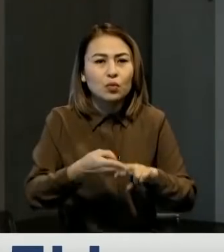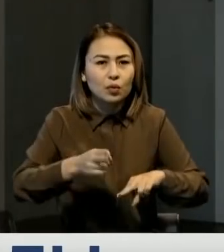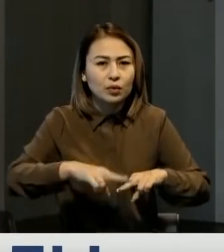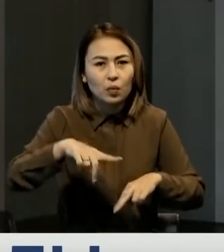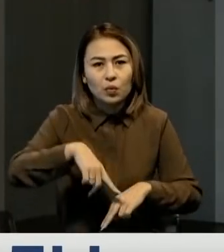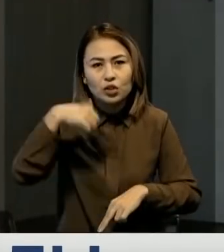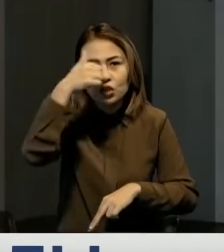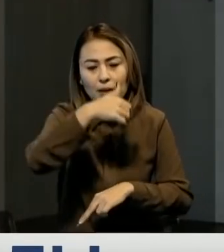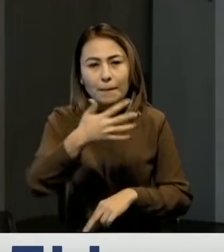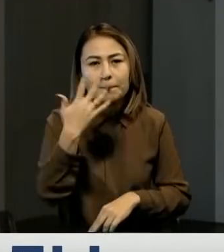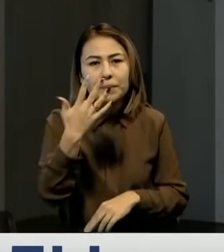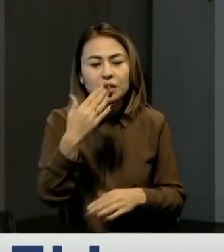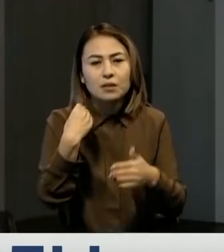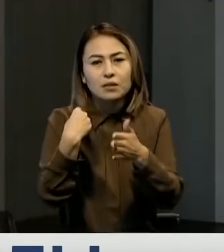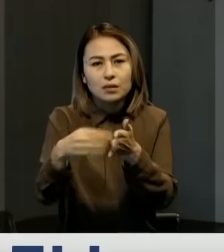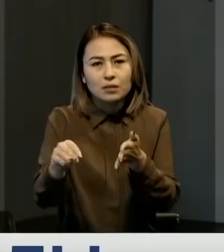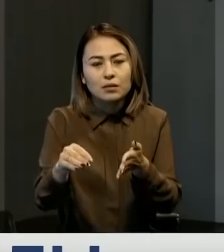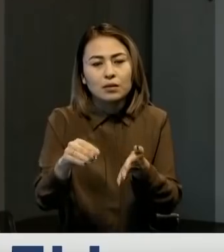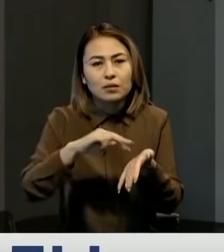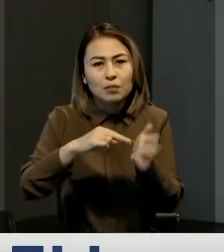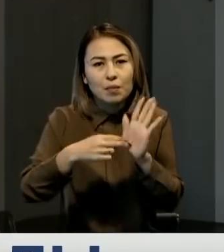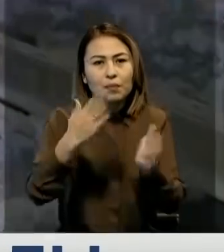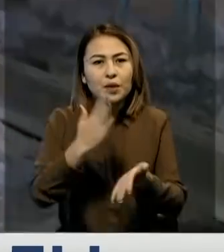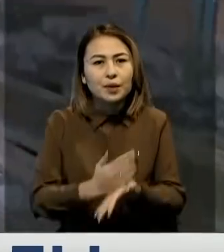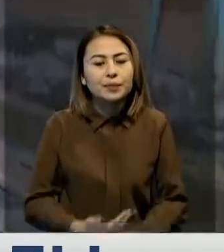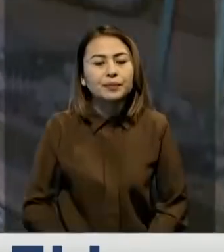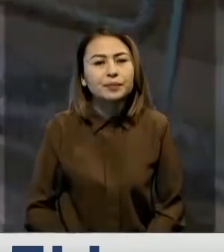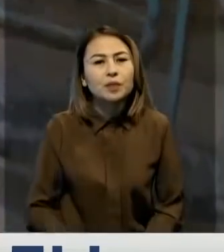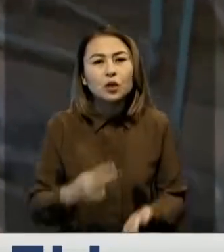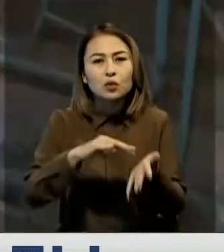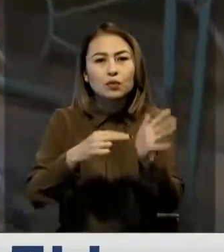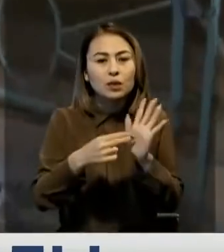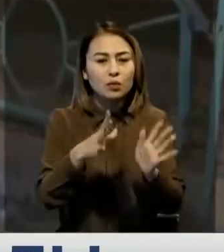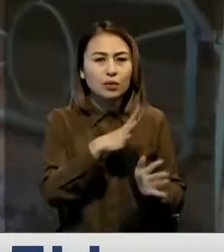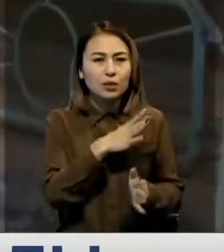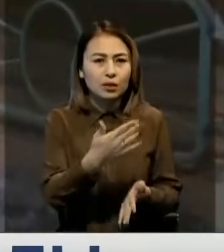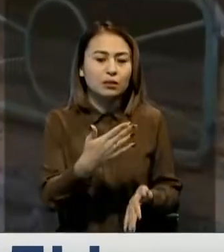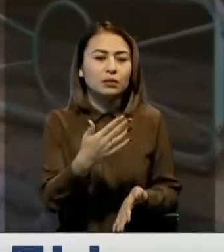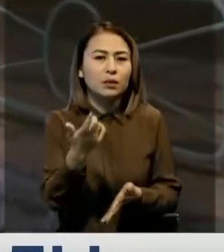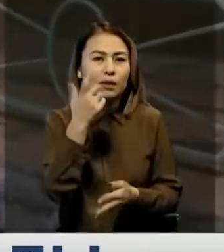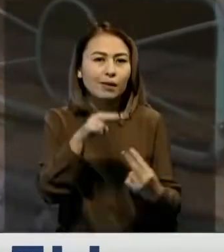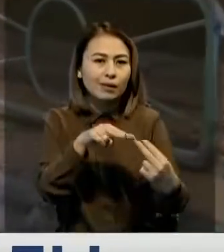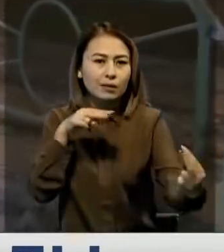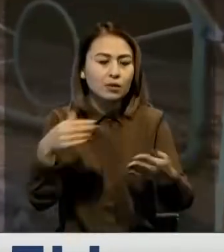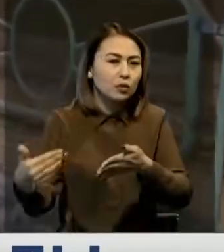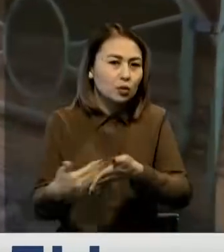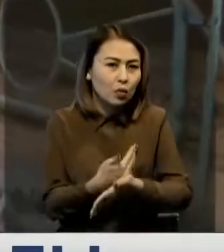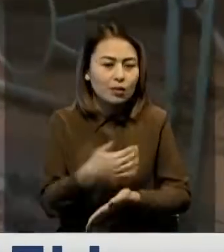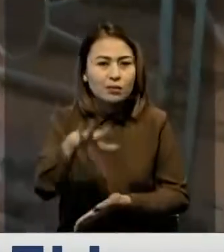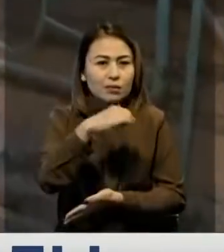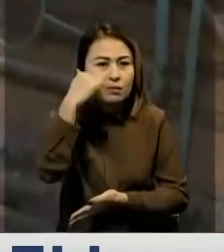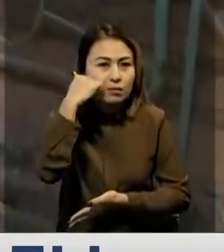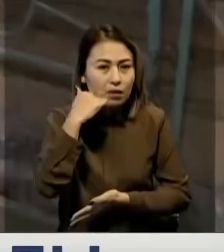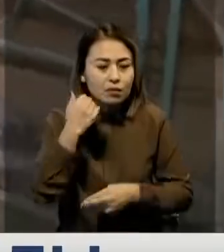биыл жаңа 5 трамвай сатып алуды жоспарлап отырмыз. Жоспарлап отырған шаруаның бірі рельсті жаңалау. Әбден тозып